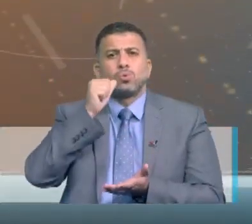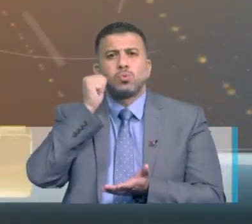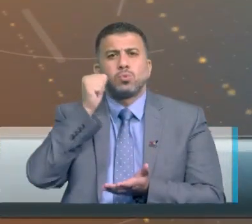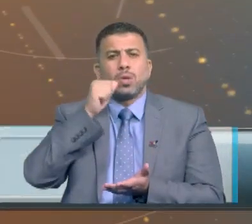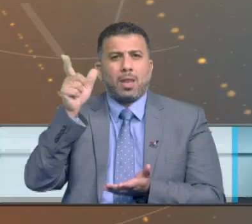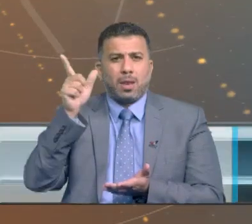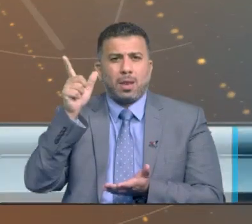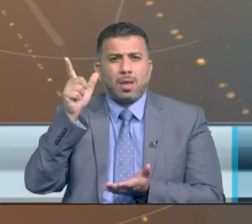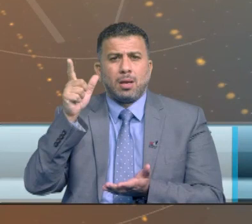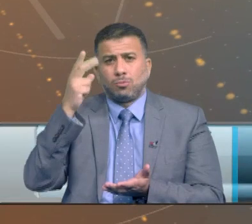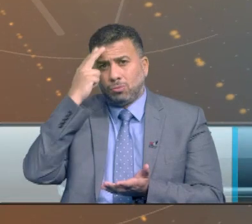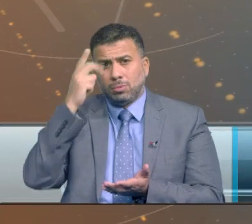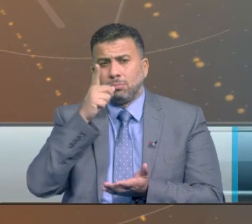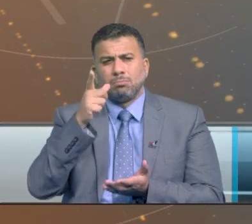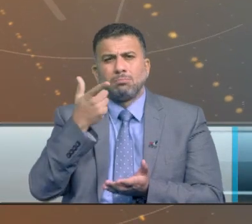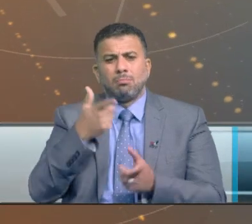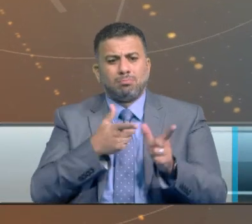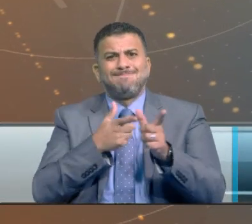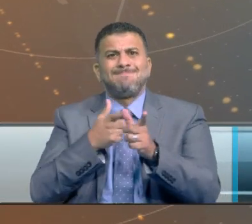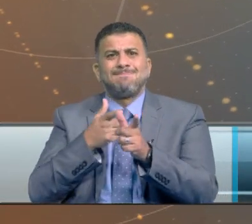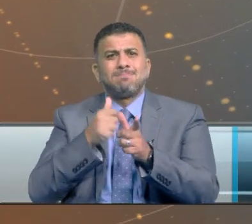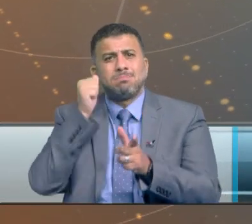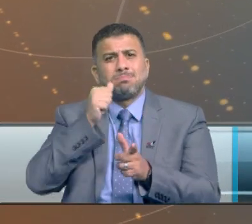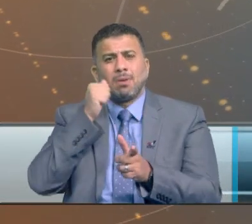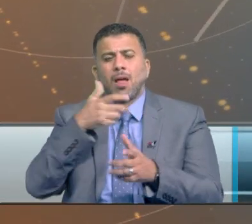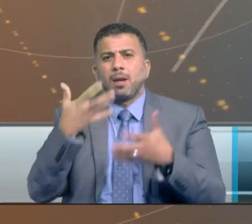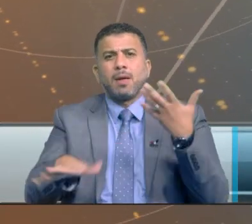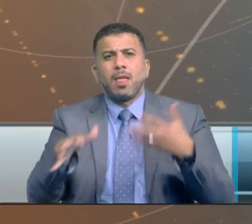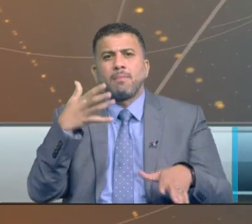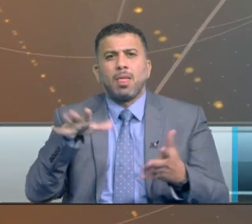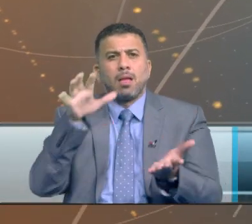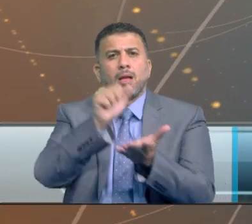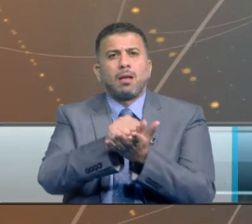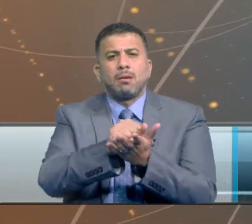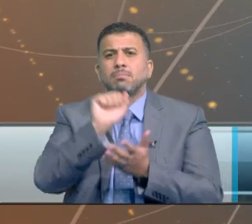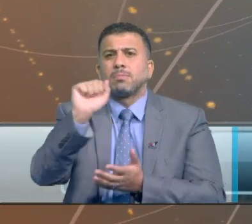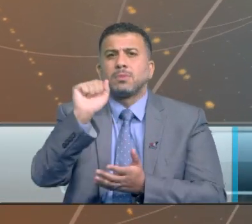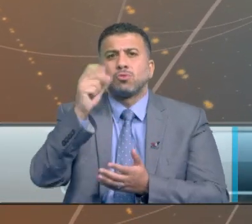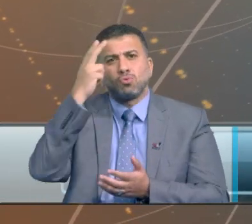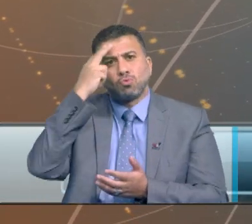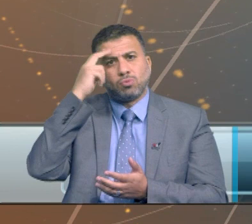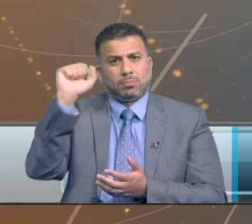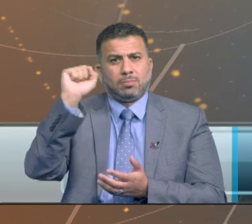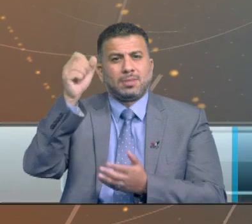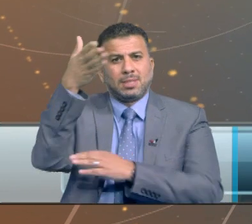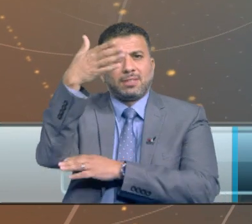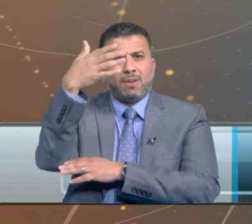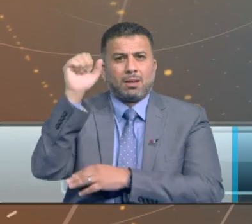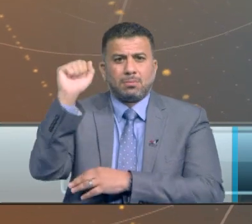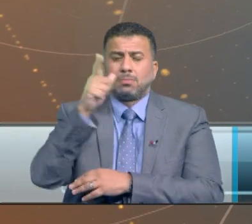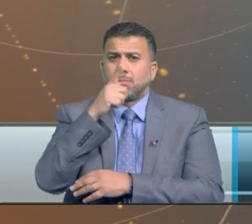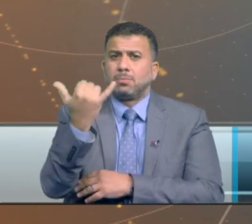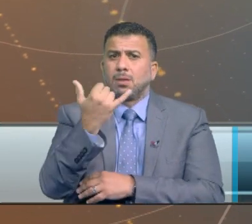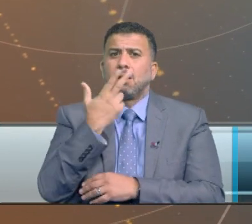السودانيه الخرطوم من قبل مجموعه مسلحه قامت بالتخريب والاستيلاء على بعض ممتلكاتها مشدده على